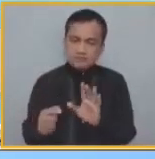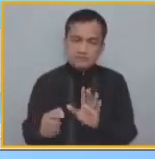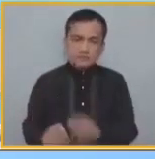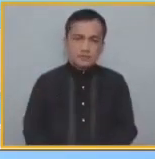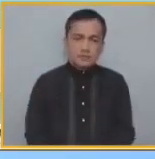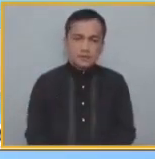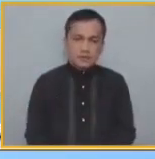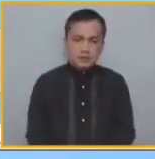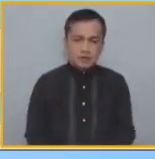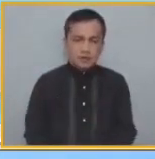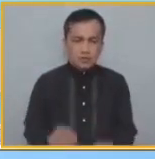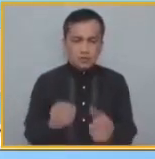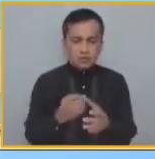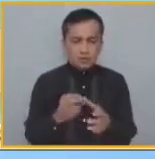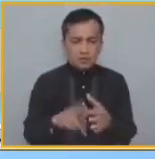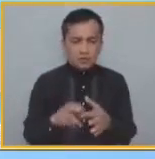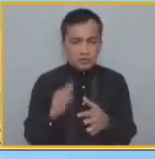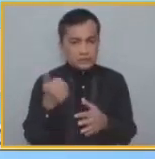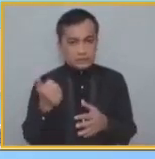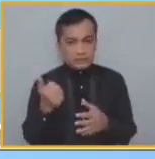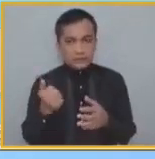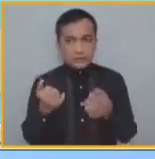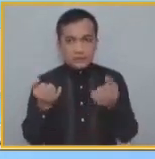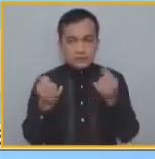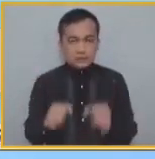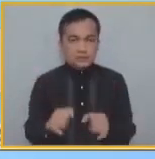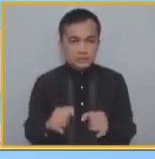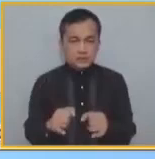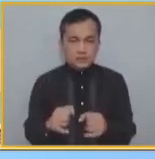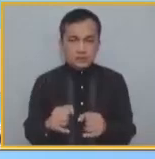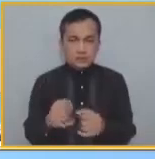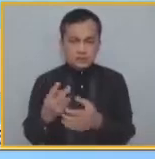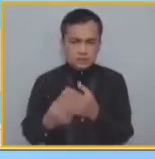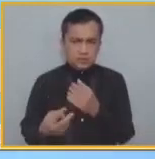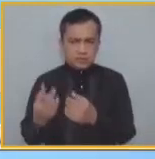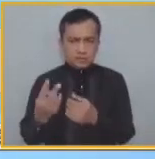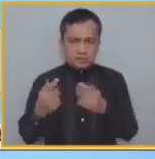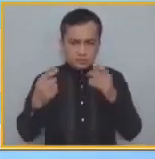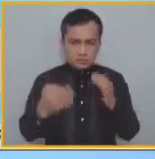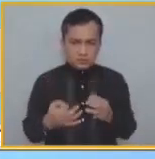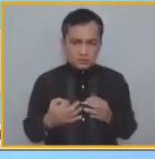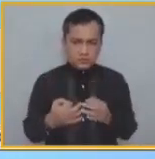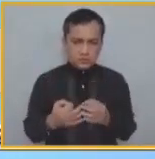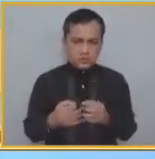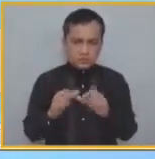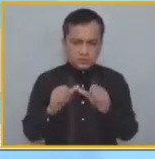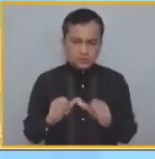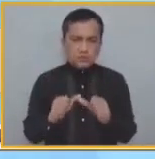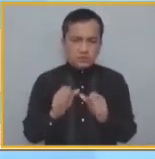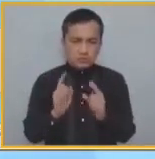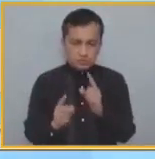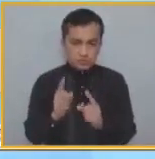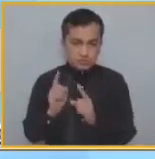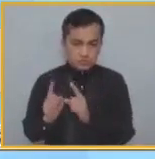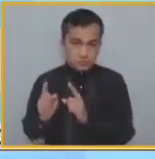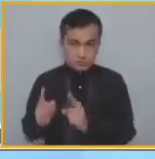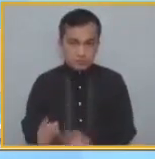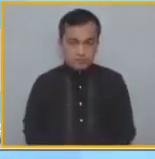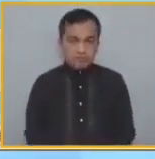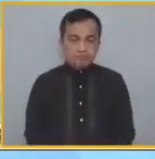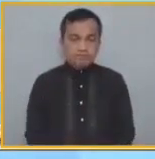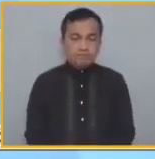untoward incidents. And I think both sides are determined to keep on talking make sure